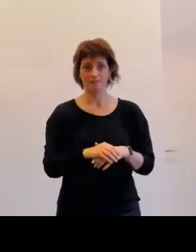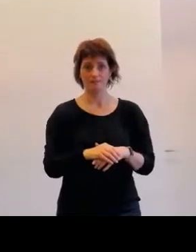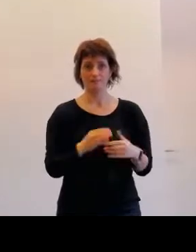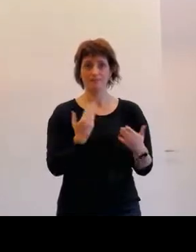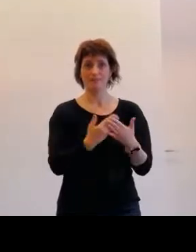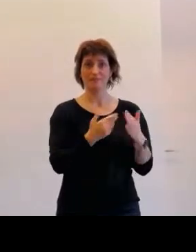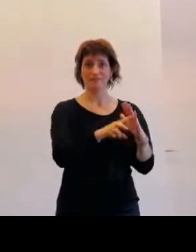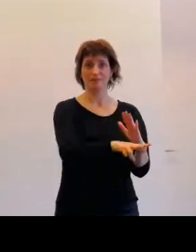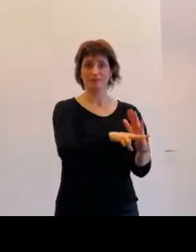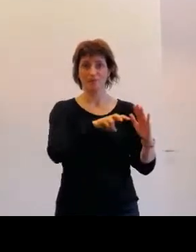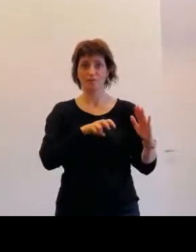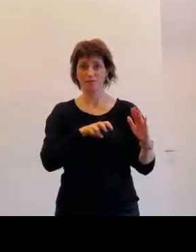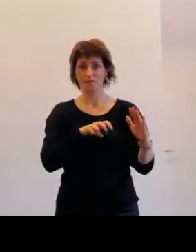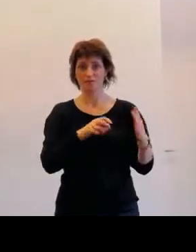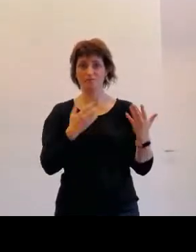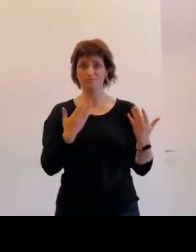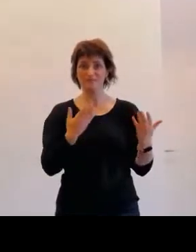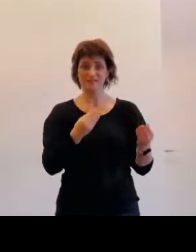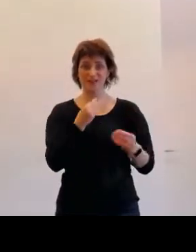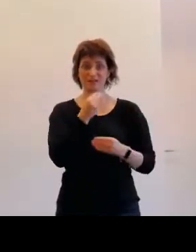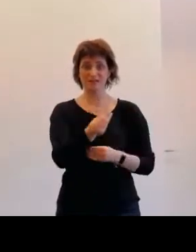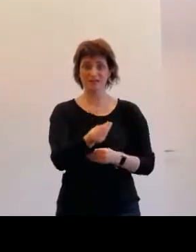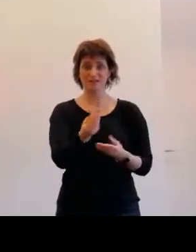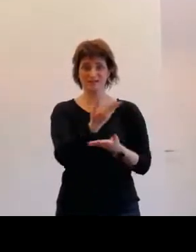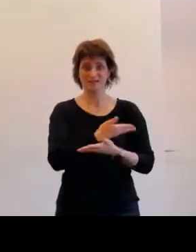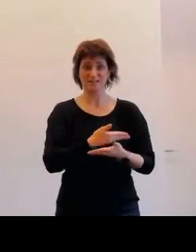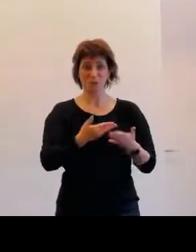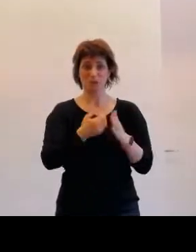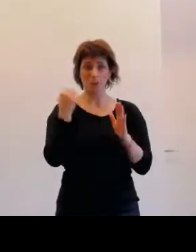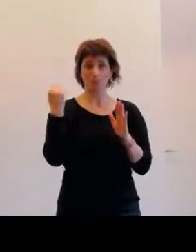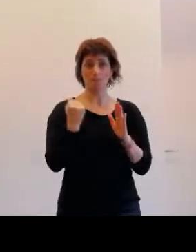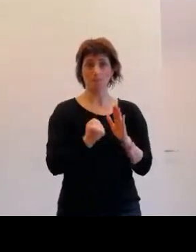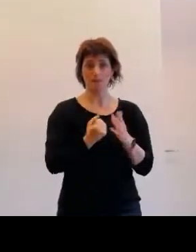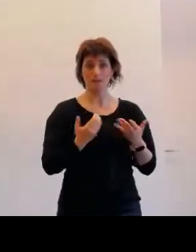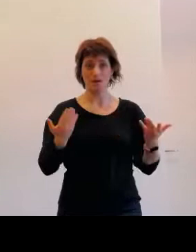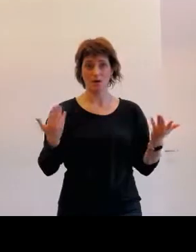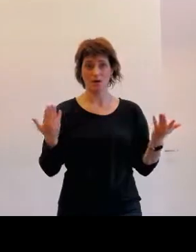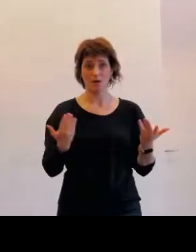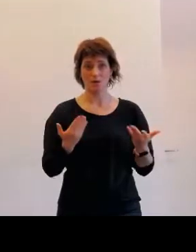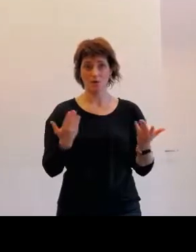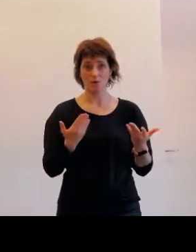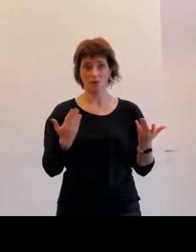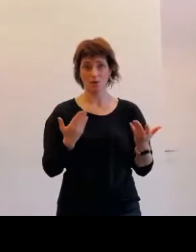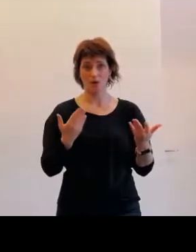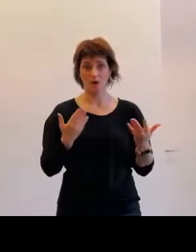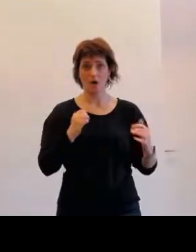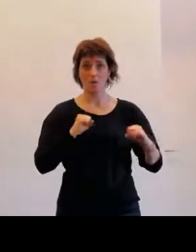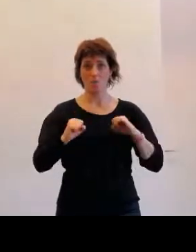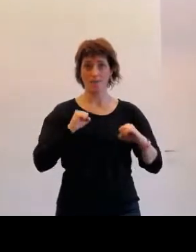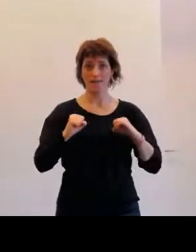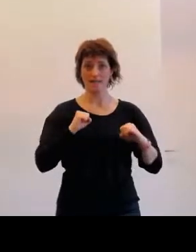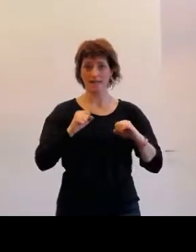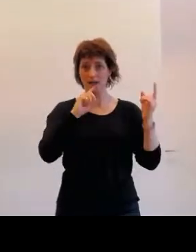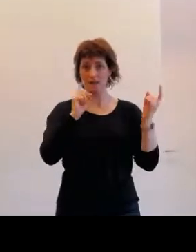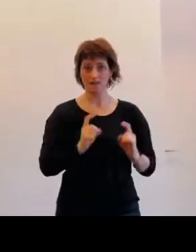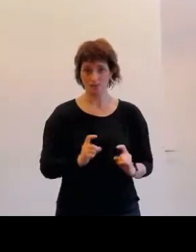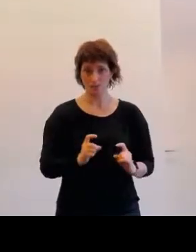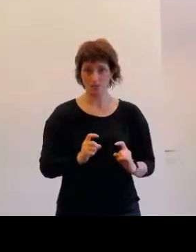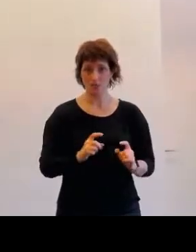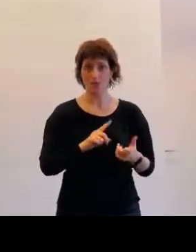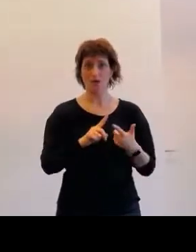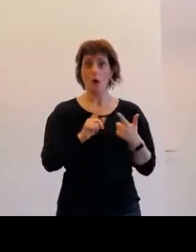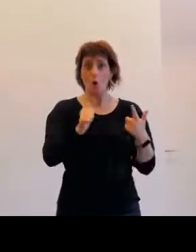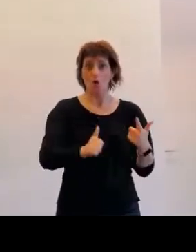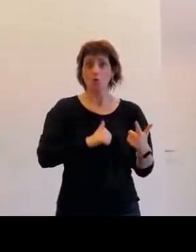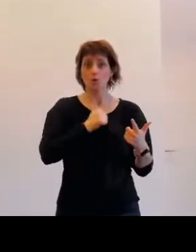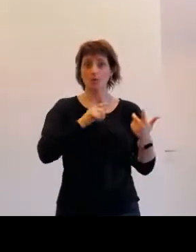confinement a en effet aggravé pour les personnes fragiles le risque de perte de mobilité, le risque de perte d'autonomie